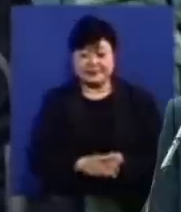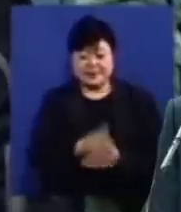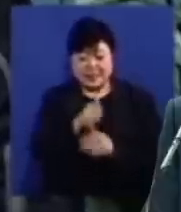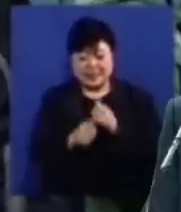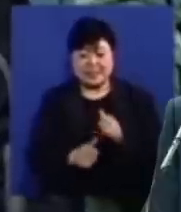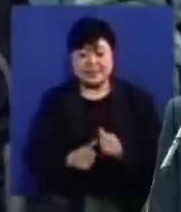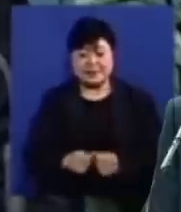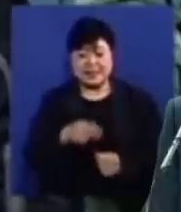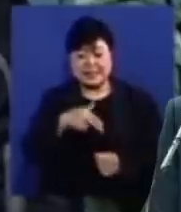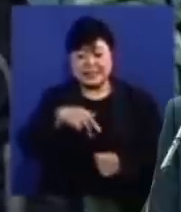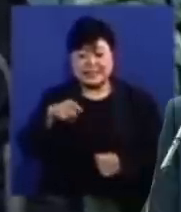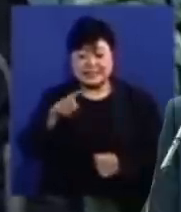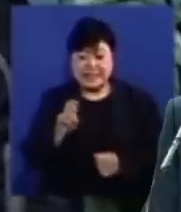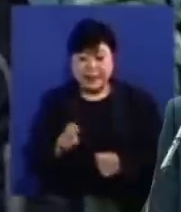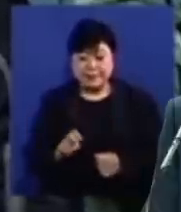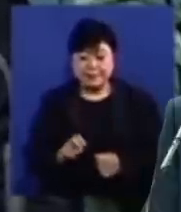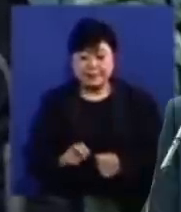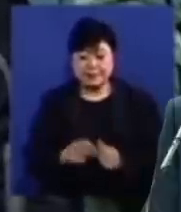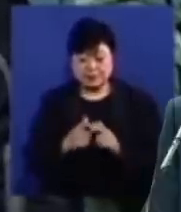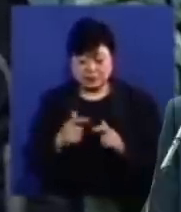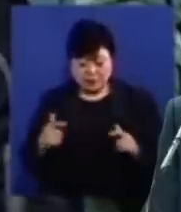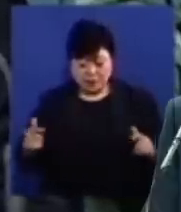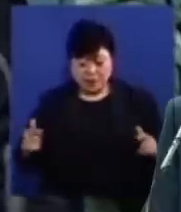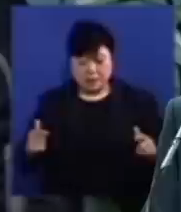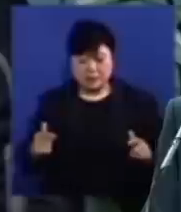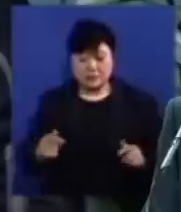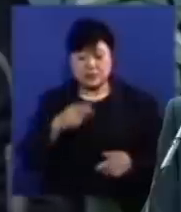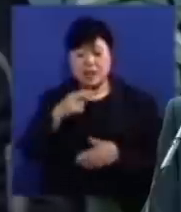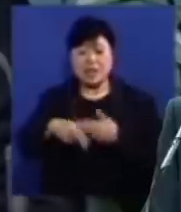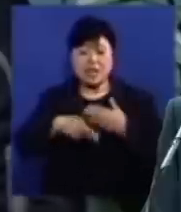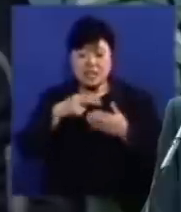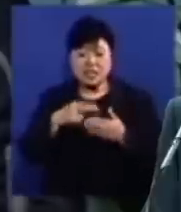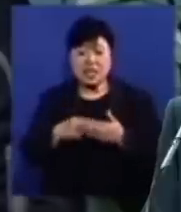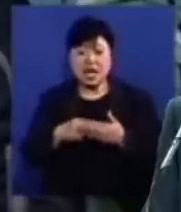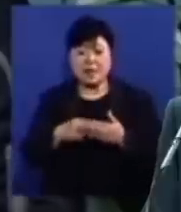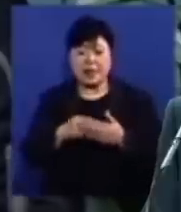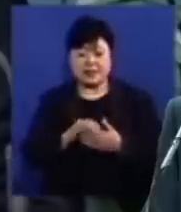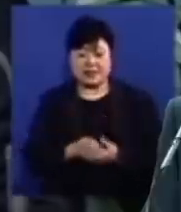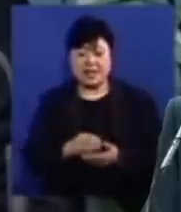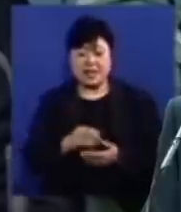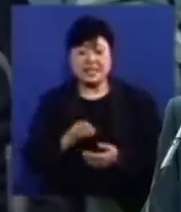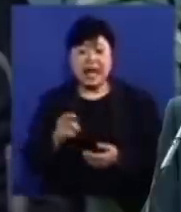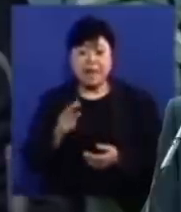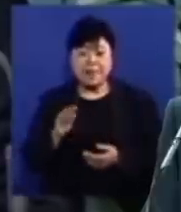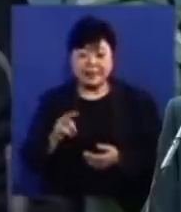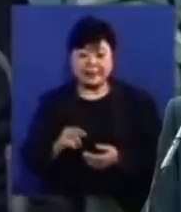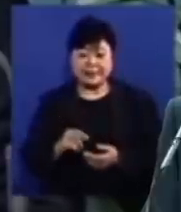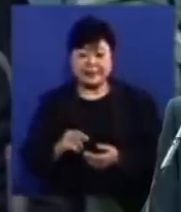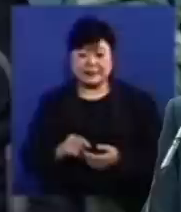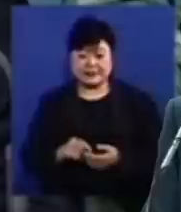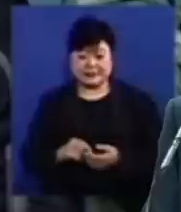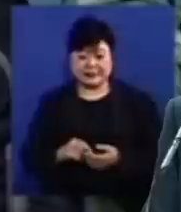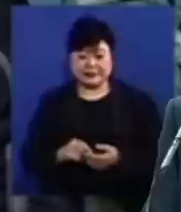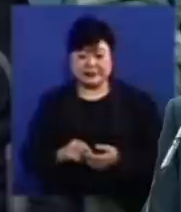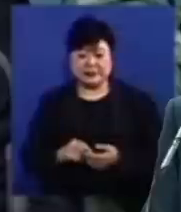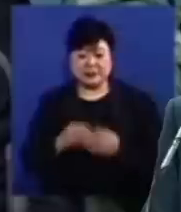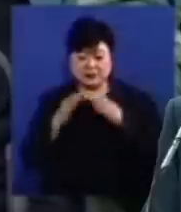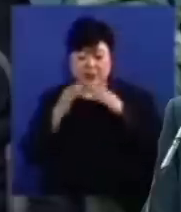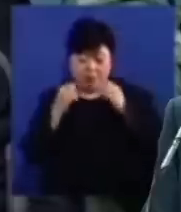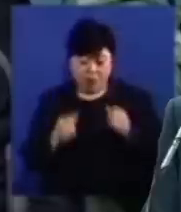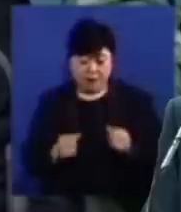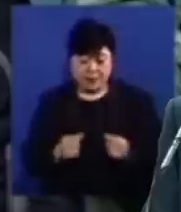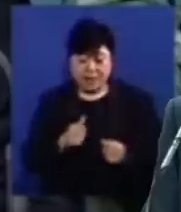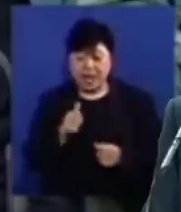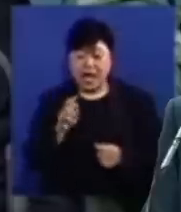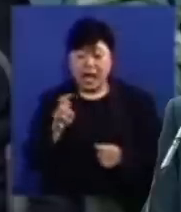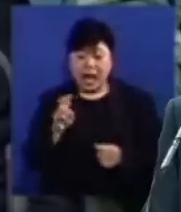하나님이 샘을 창대케 하사 야벳이 샘의 장막에 거하게 하시고 함은 저주를 받을지라 했는데,